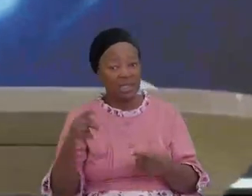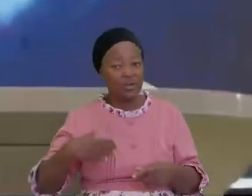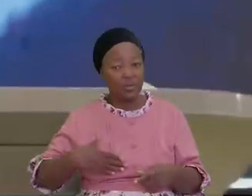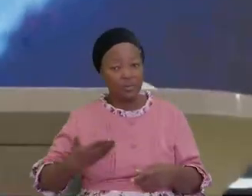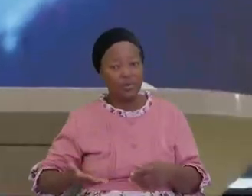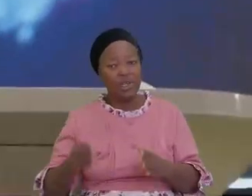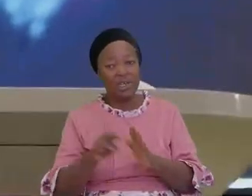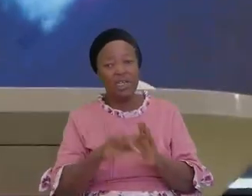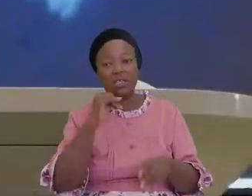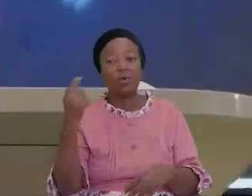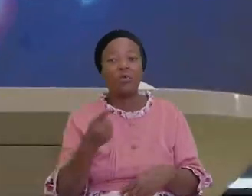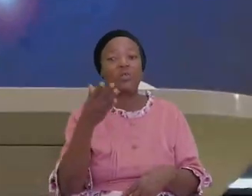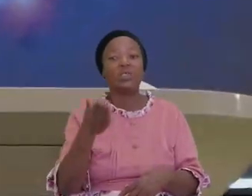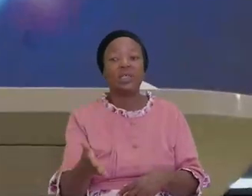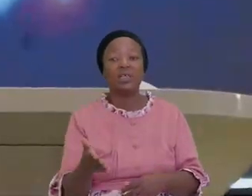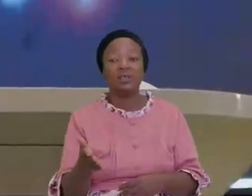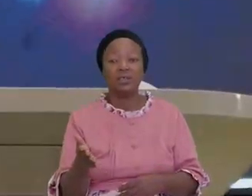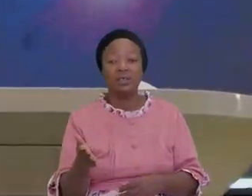Alors la bonne volonté est là.